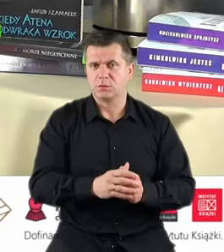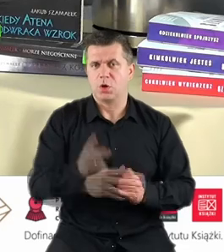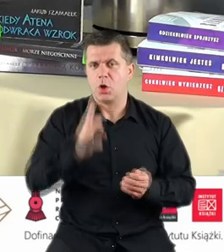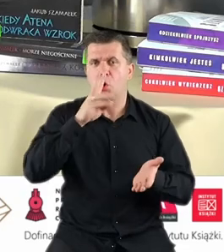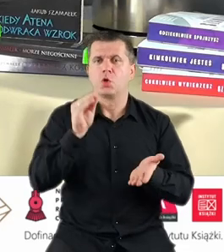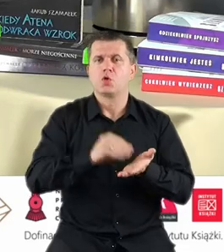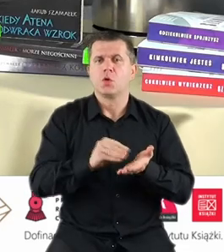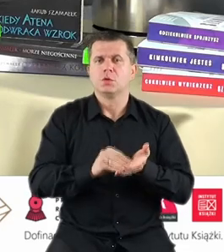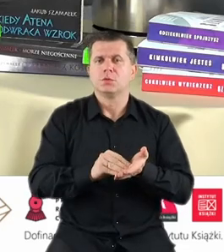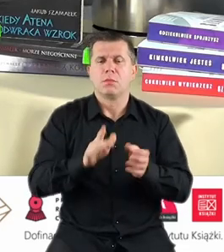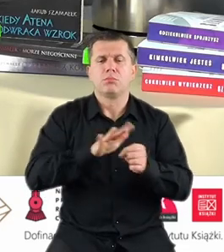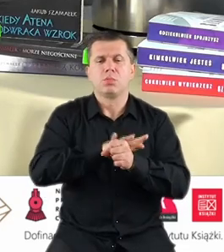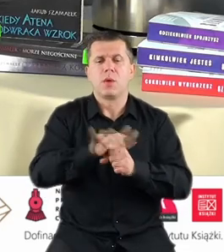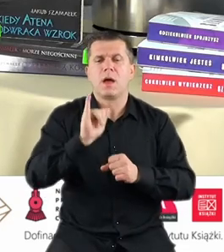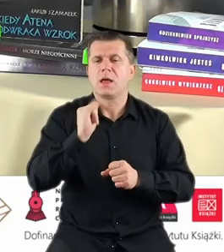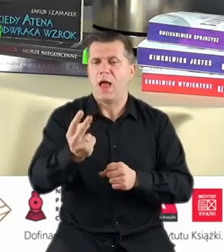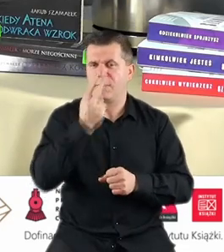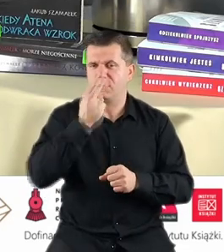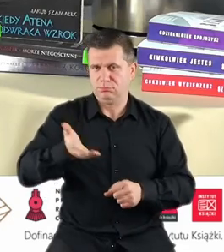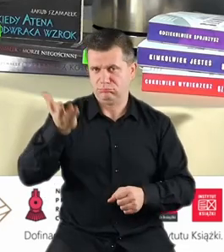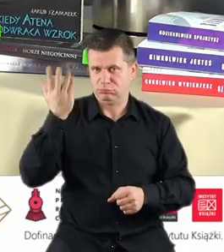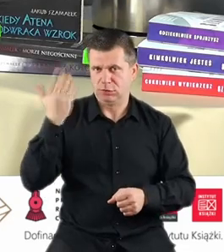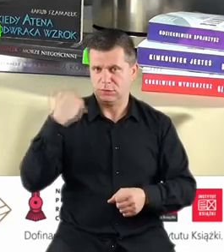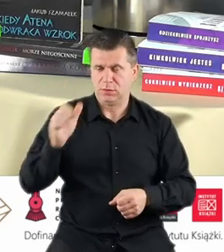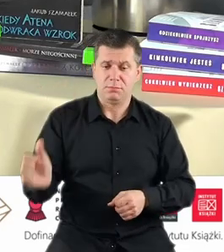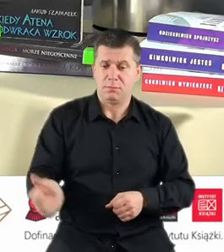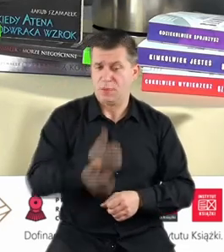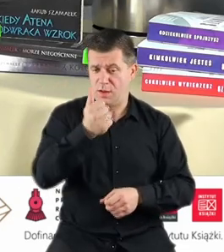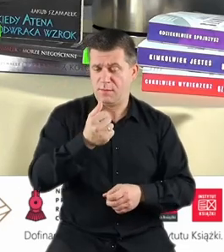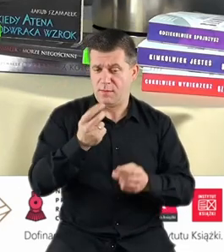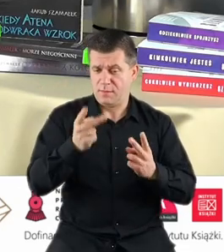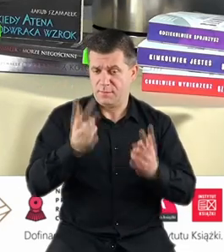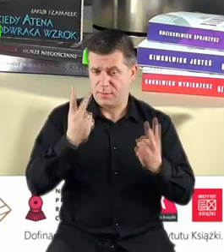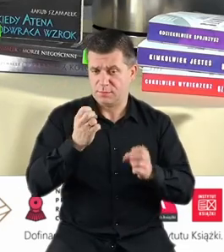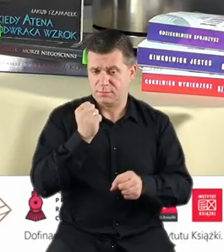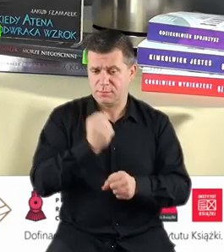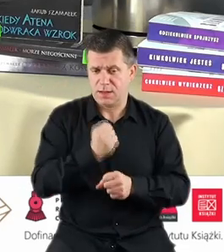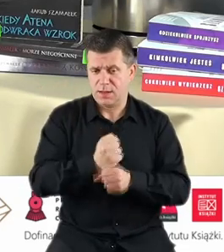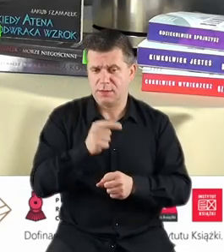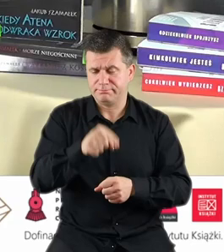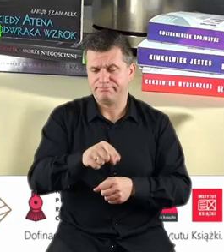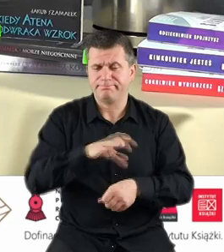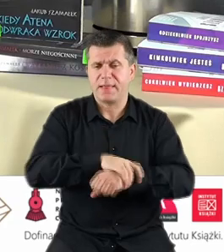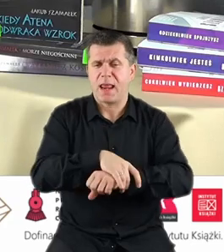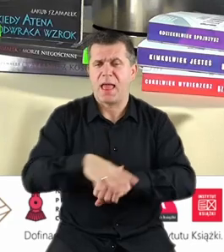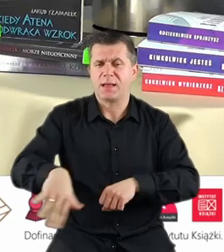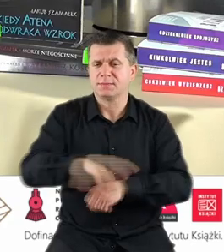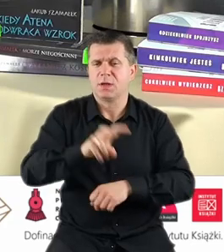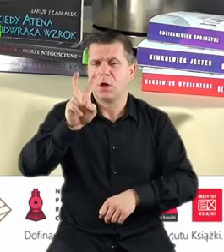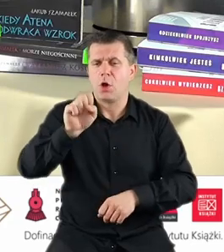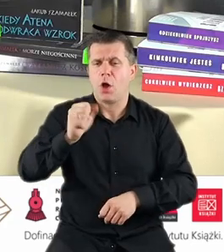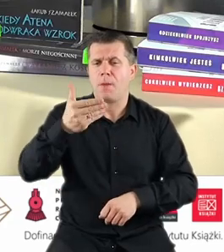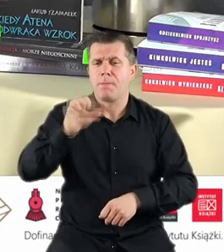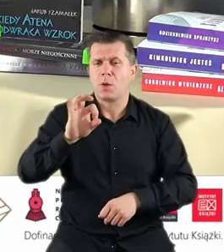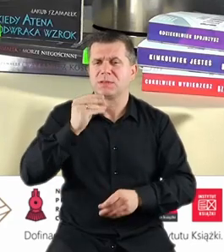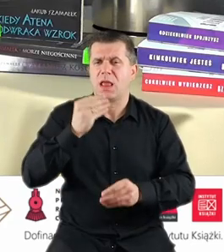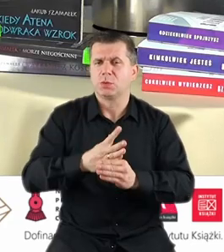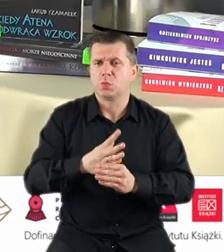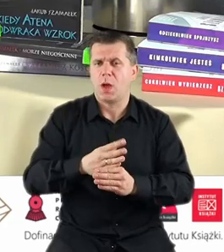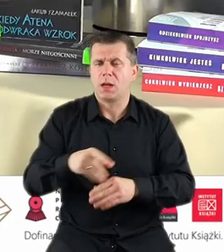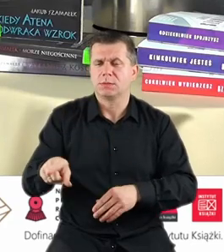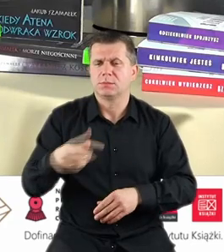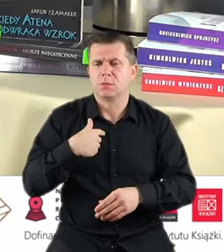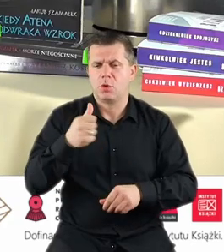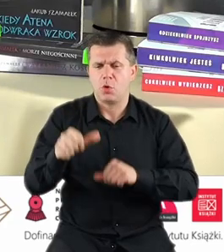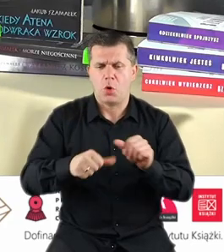własne doświadczenia wpływają na to, jak widzimy przeszłość. Bo pierwsza poważna praca na temat homoseksualizmu w Grecji została wydana, jeżeli dobrze pamiętam, w